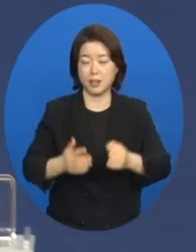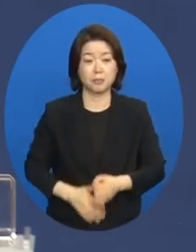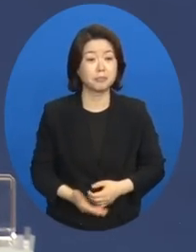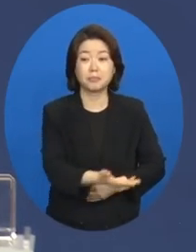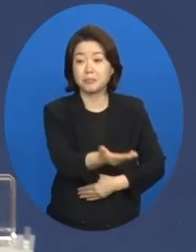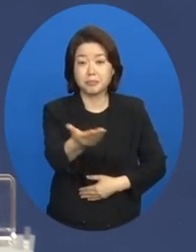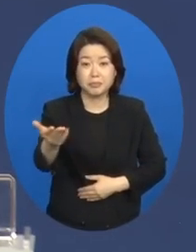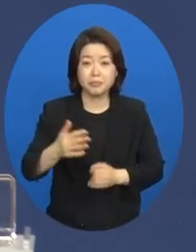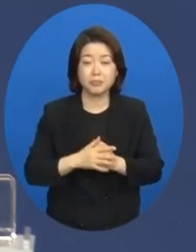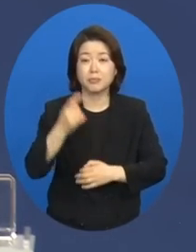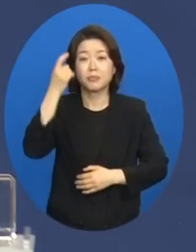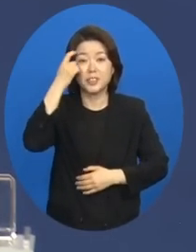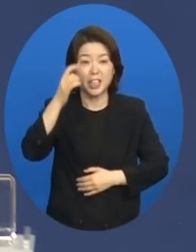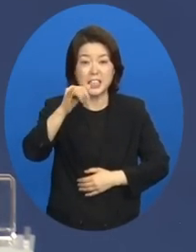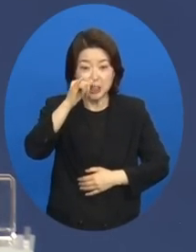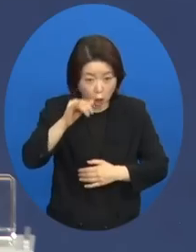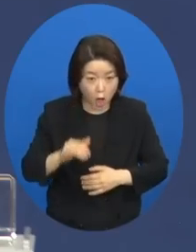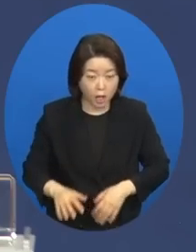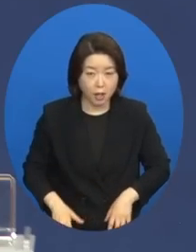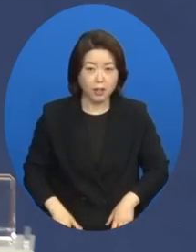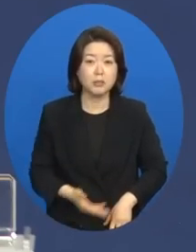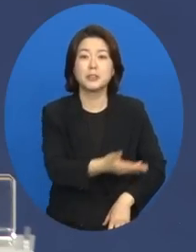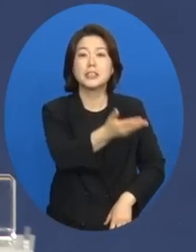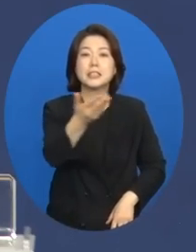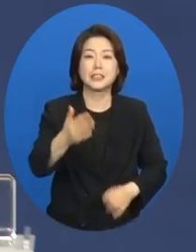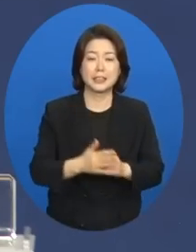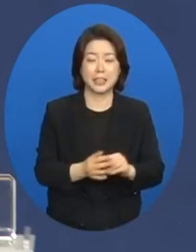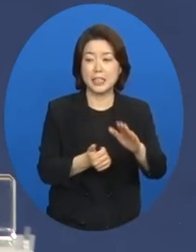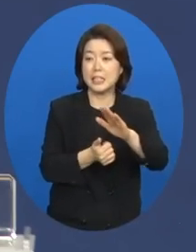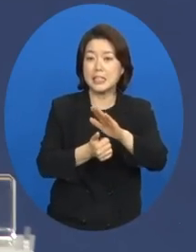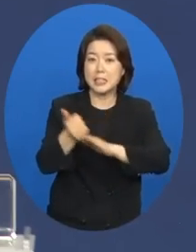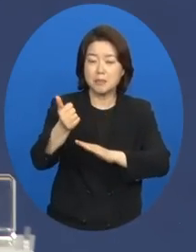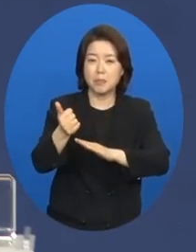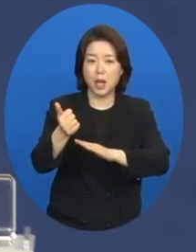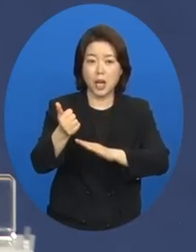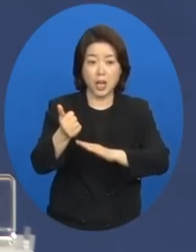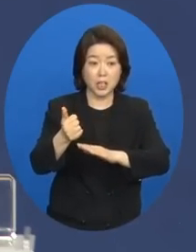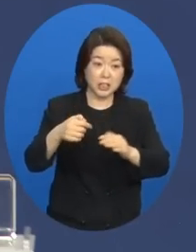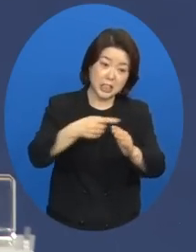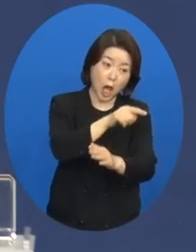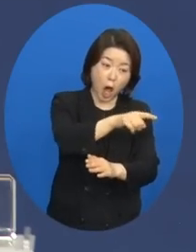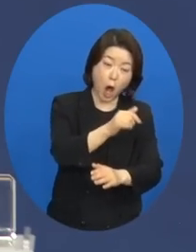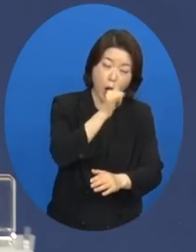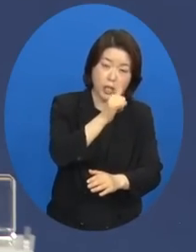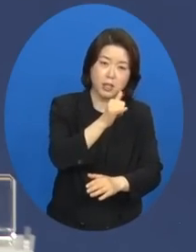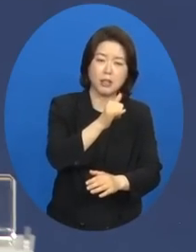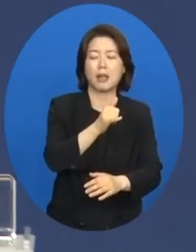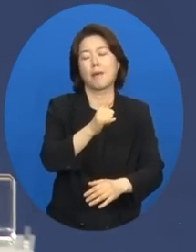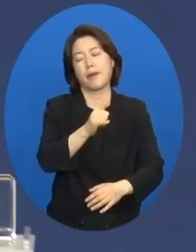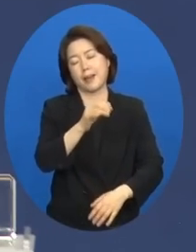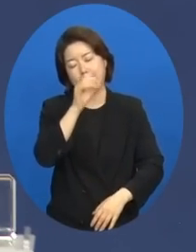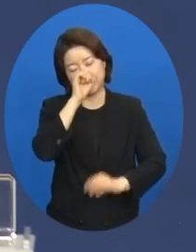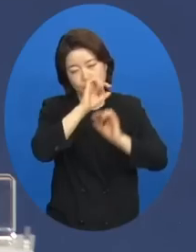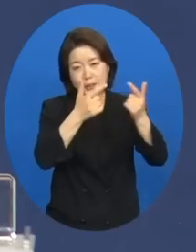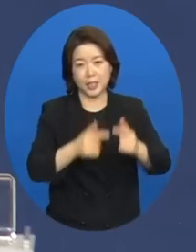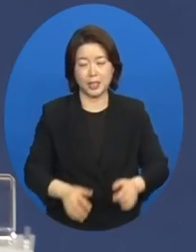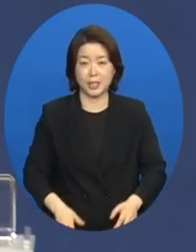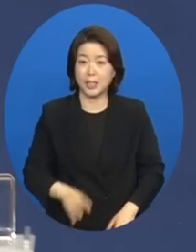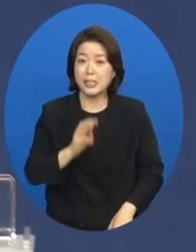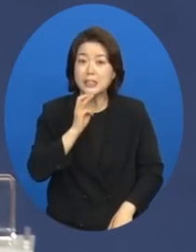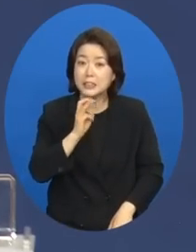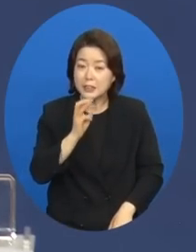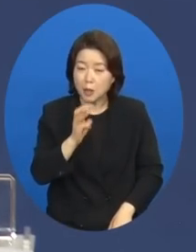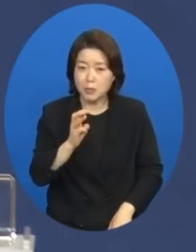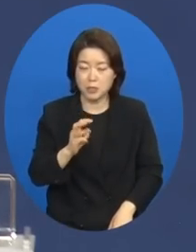당신들이 정신이 있다고 하면 당신들은 희망이 있다는 게 그 비극이다. 그래가지고 한 30분만 이렇게